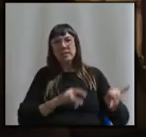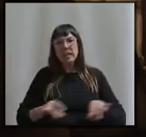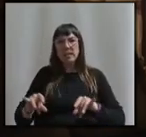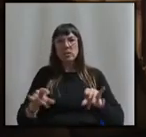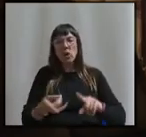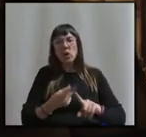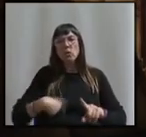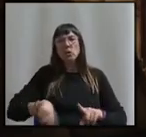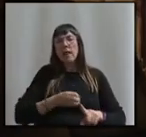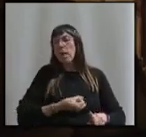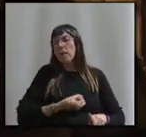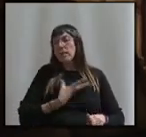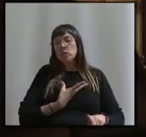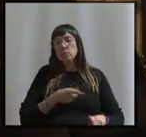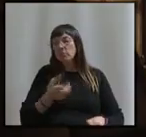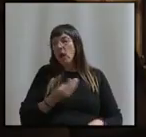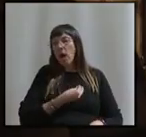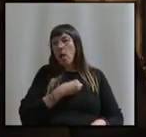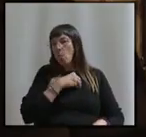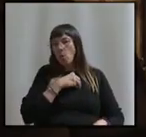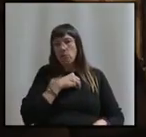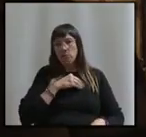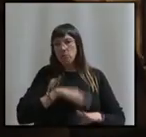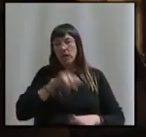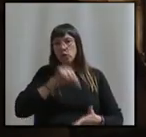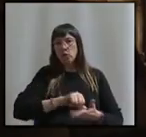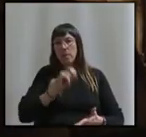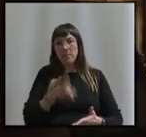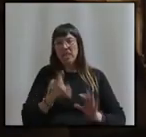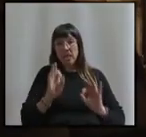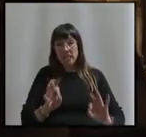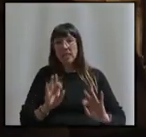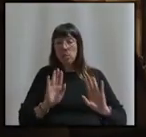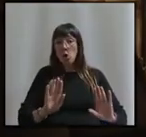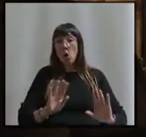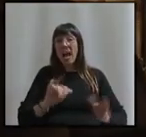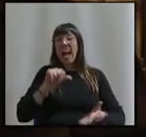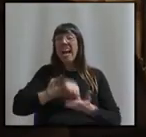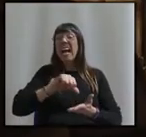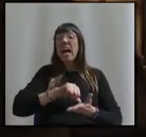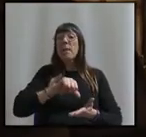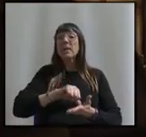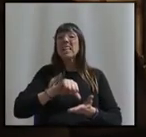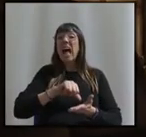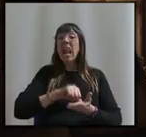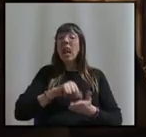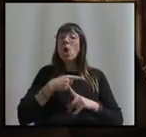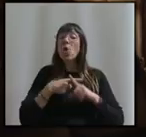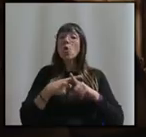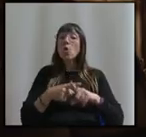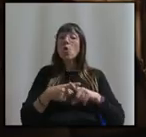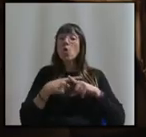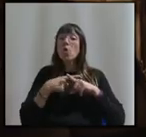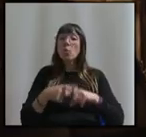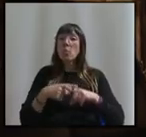nostra passió és un amor incondicional vers la ciutat de Vic. Però la capitalitat a soles o la capitalitat compartida requereix